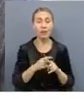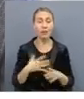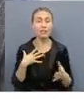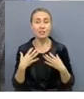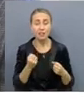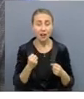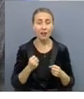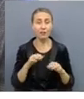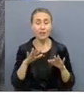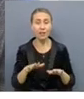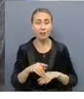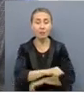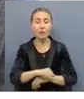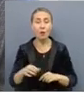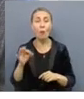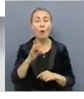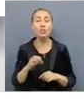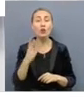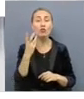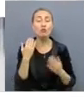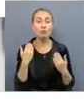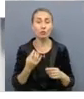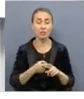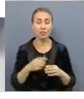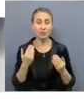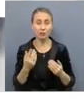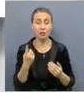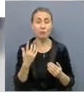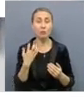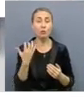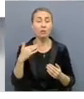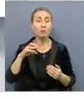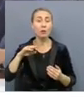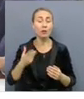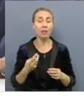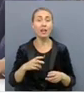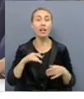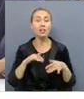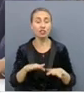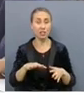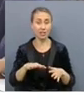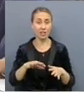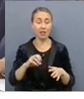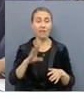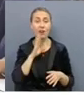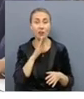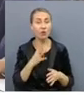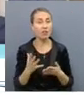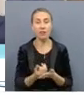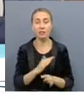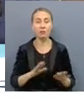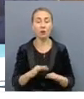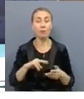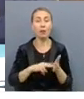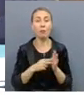на берегу озера Щучи. На сегодняшний день 550 миллионов тенге, направленные на решение проблем с водой, не освоены. Планируется, что в